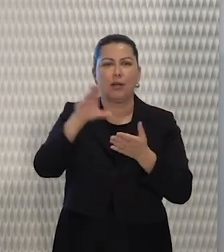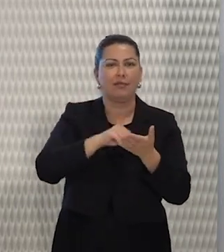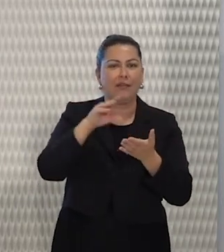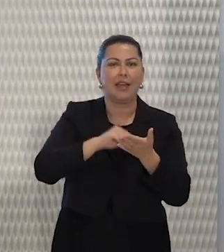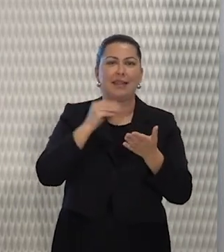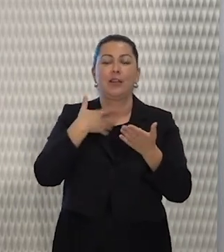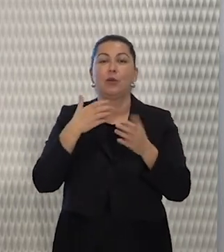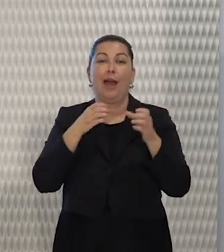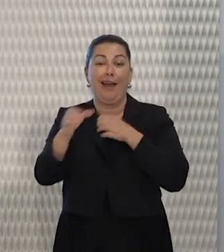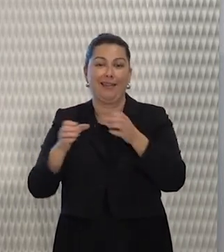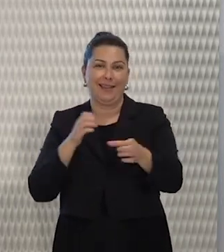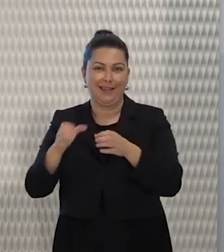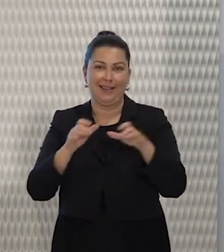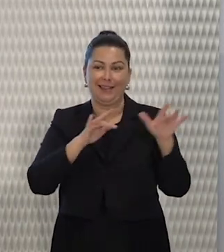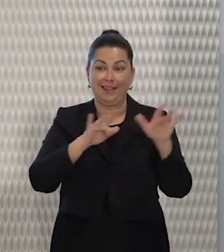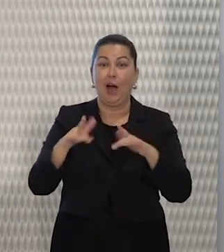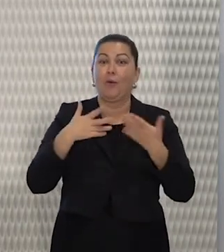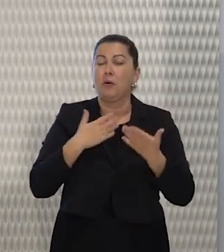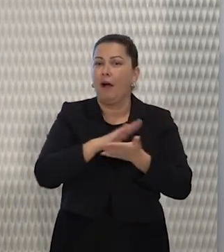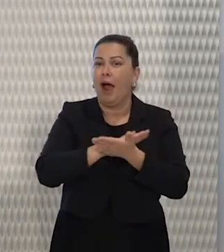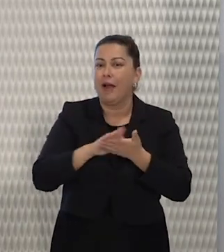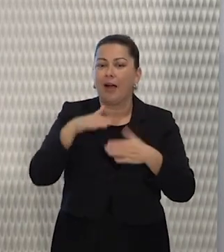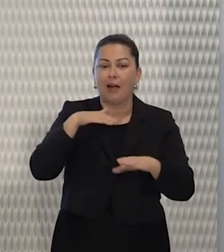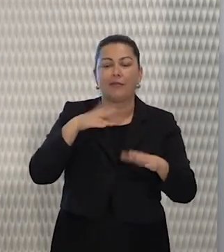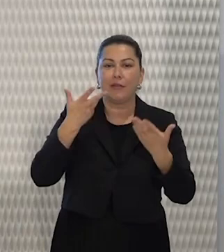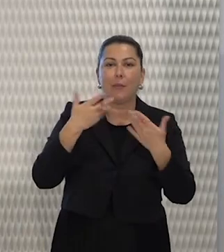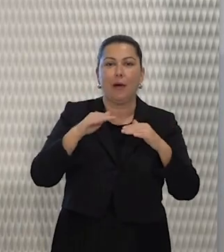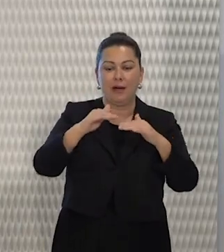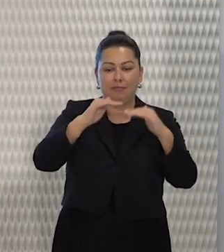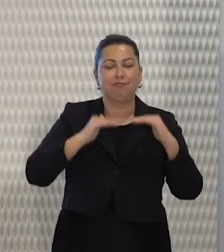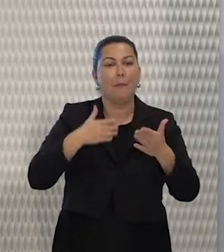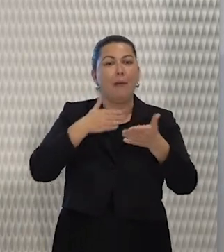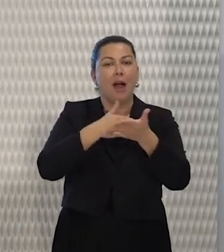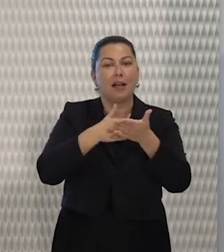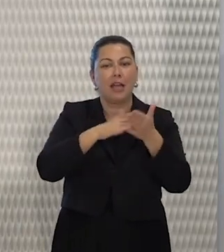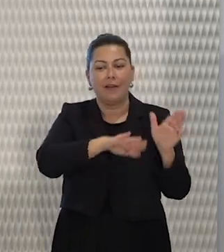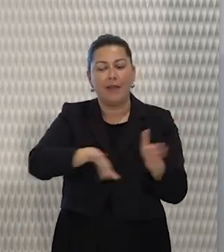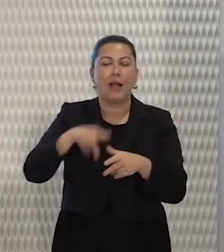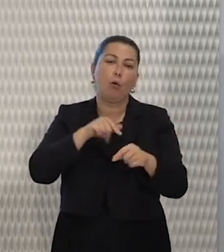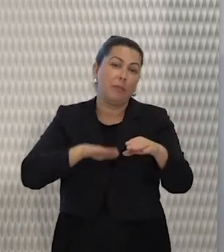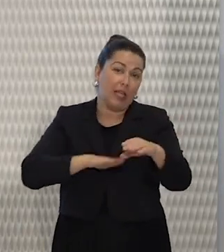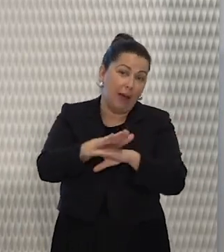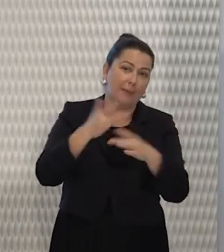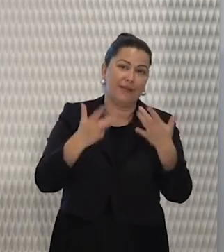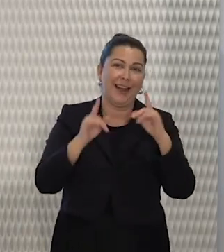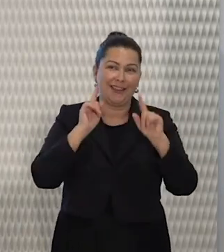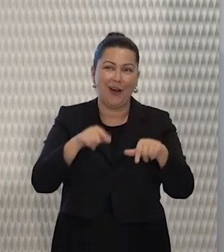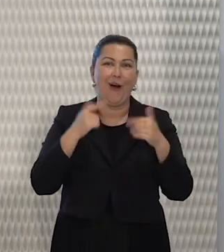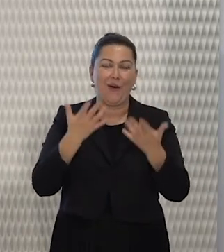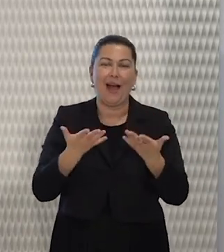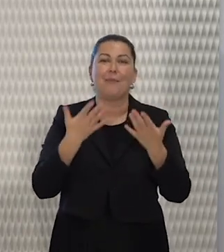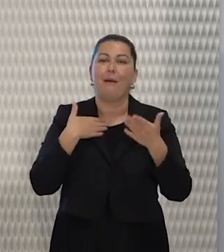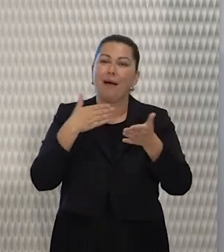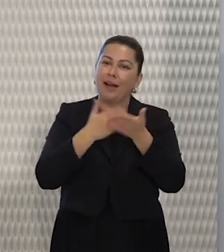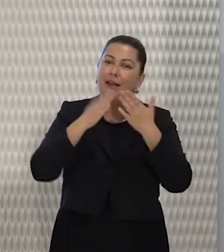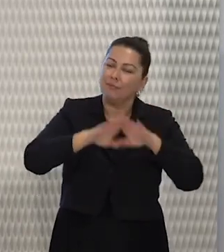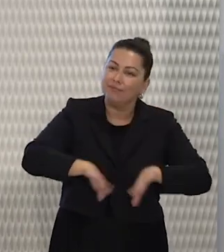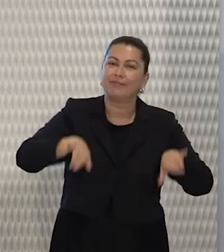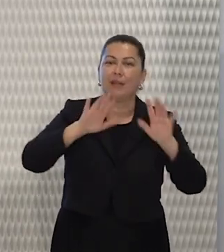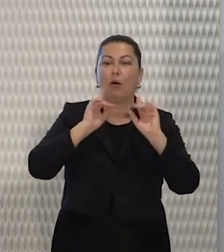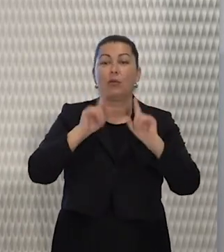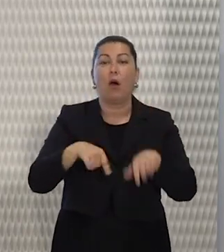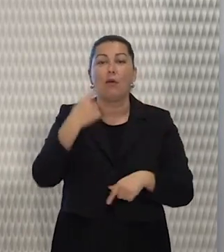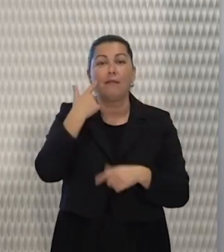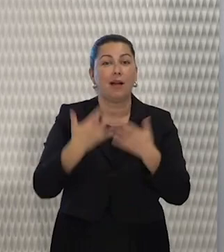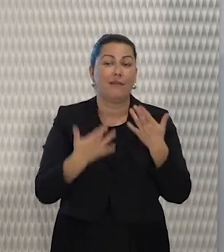wären, weil ein paar Rampen aus dem Weg geschafft wurden, also ein paar Barrieren mit Rampen vielleicht auch aus dem Weg geschafft wurden, weil vielleicht